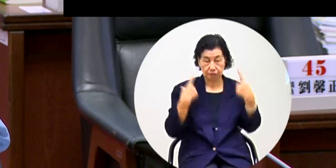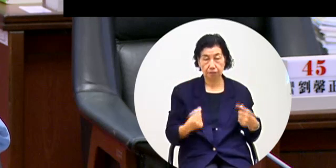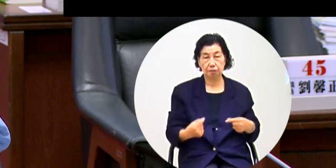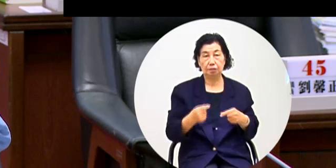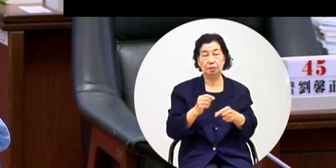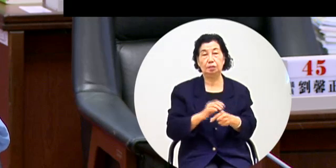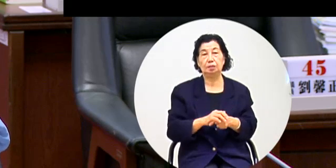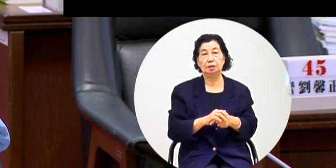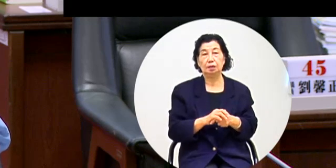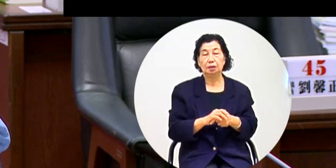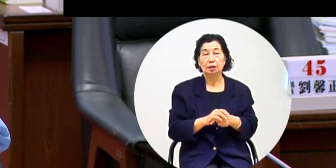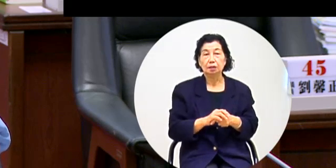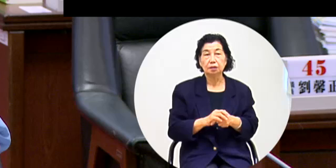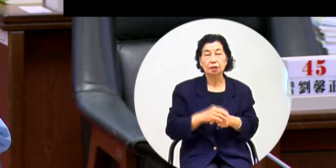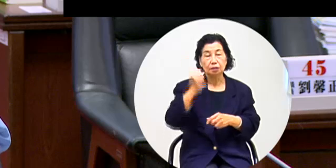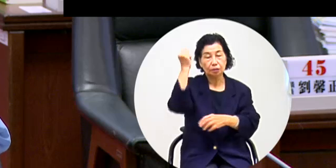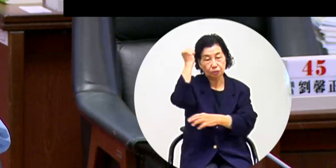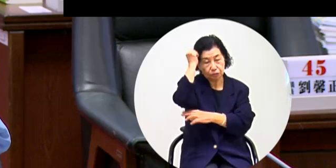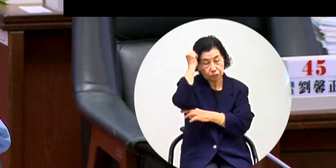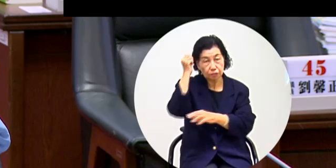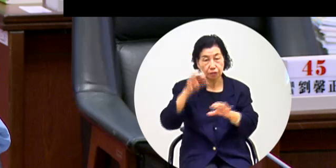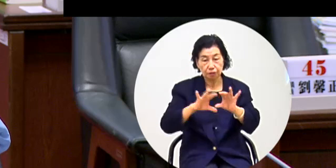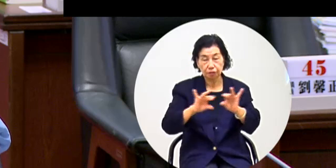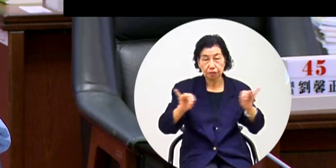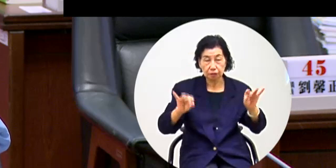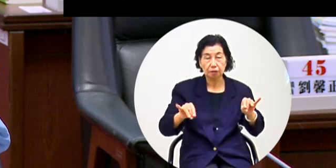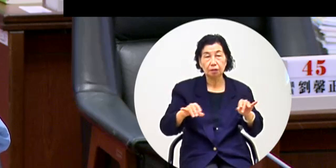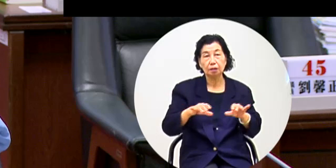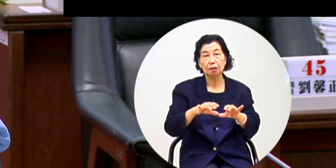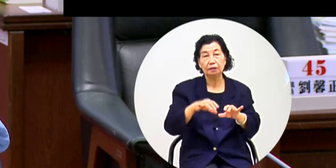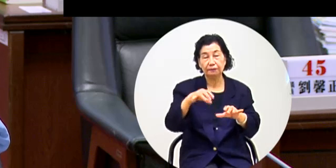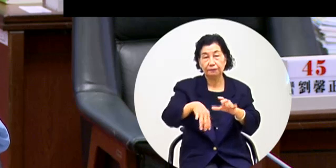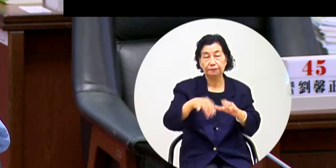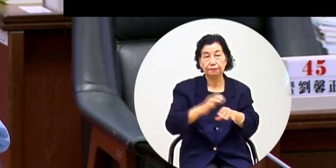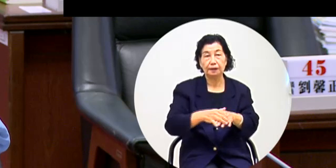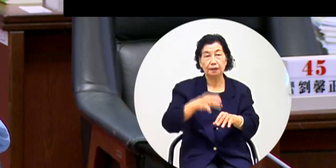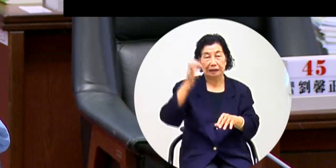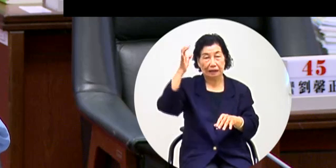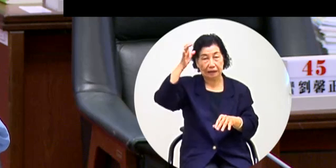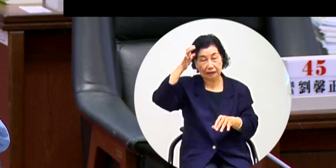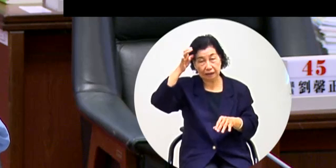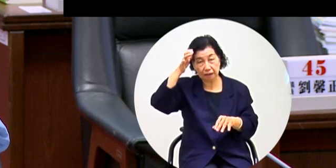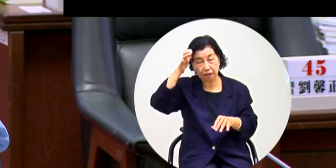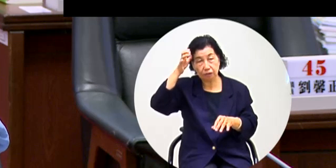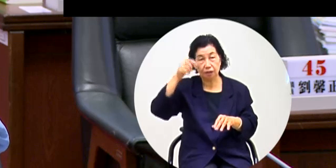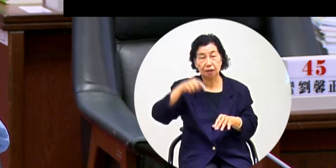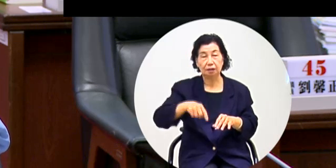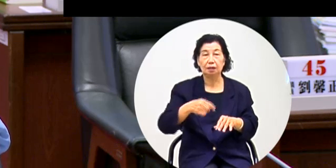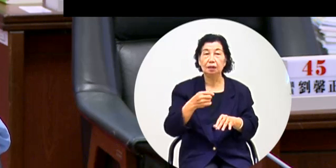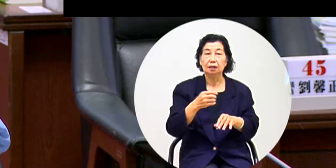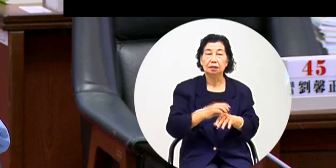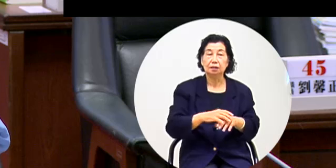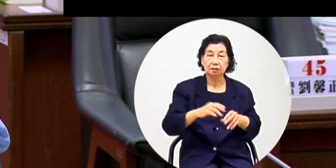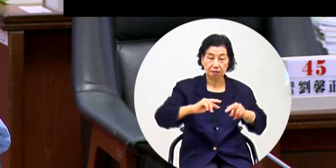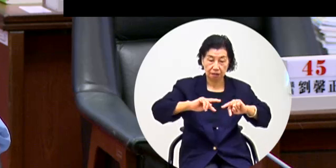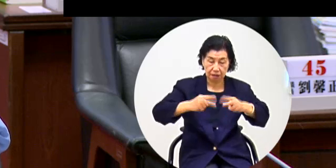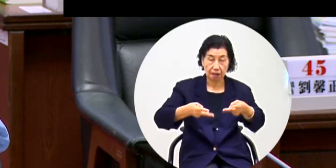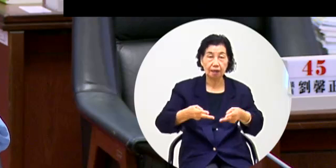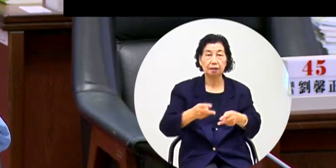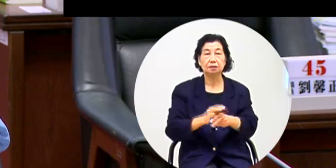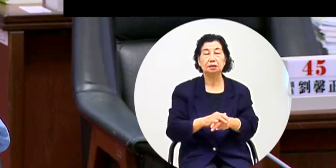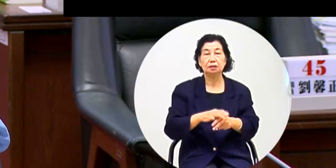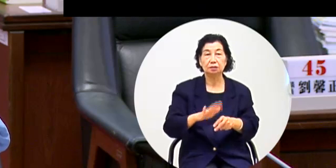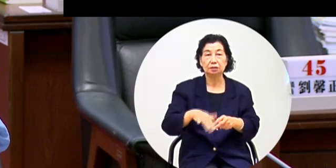这个渴望，他们期望就是说这个地方能够成立一个红毛港里。这个我已经听到太多长辈，很多长辈也是市长熟悉